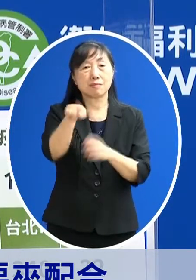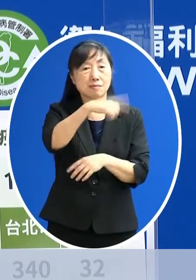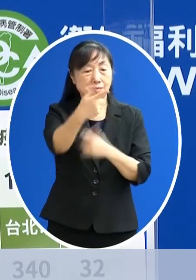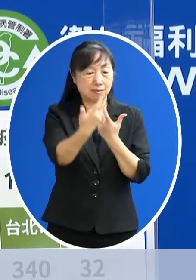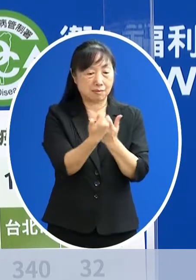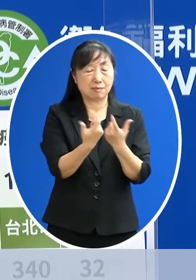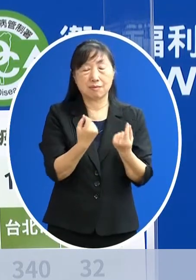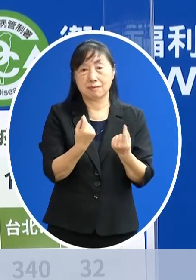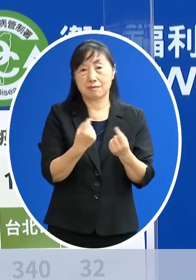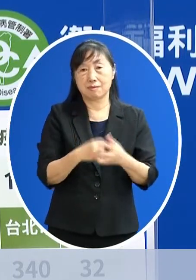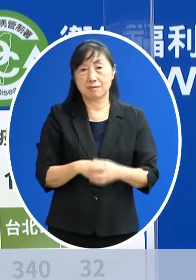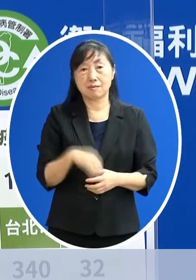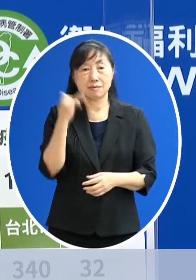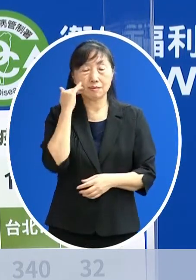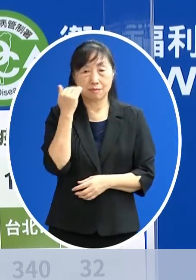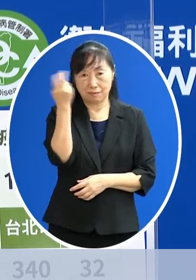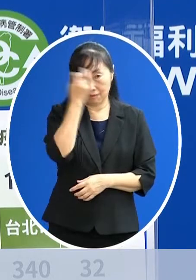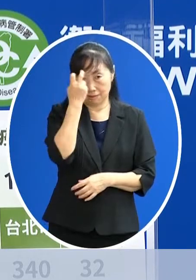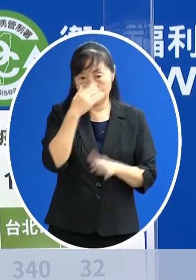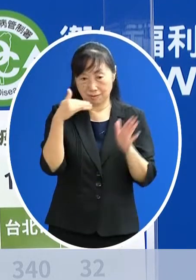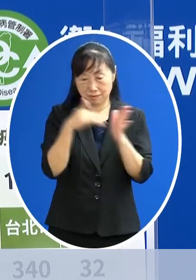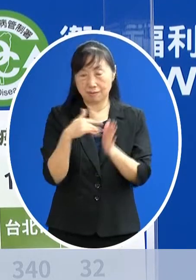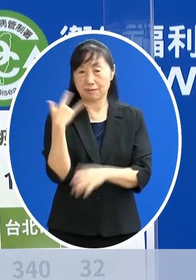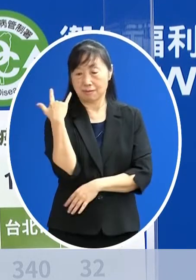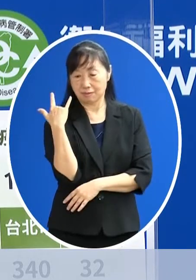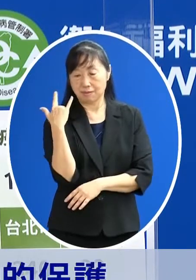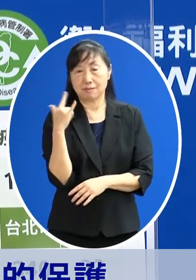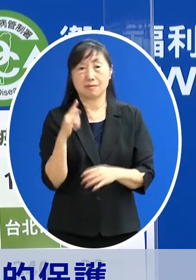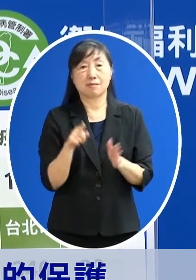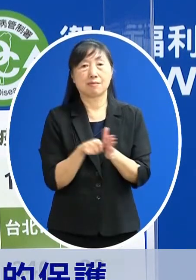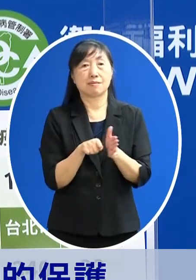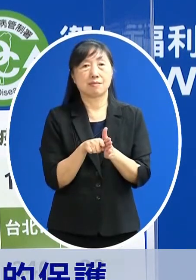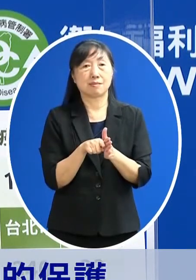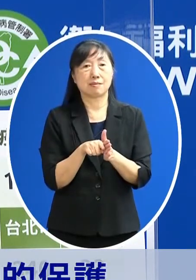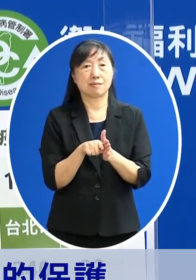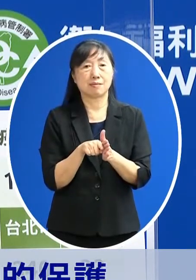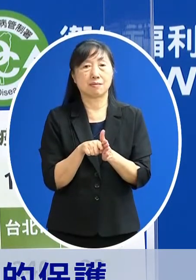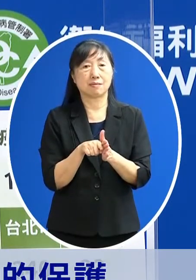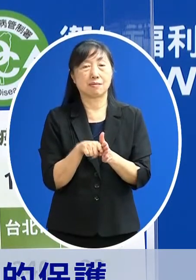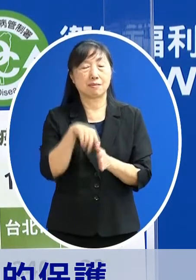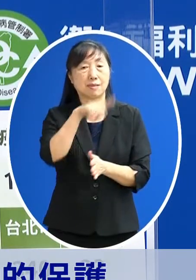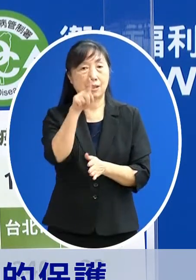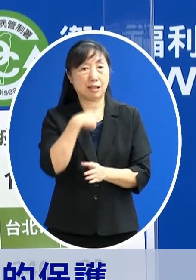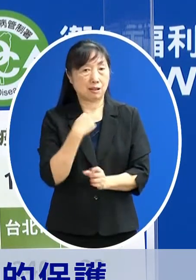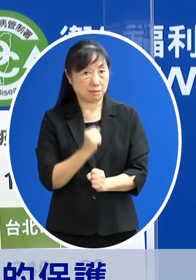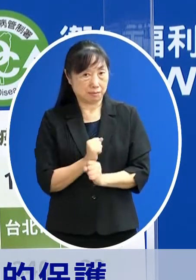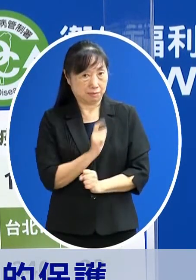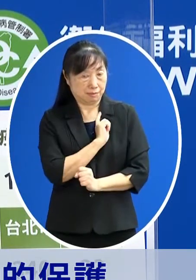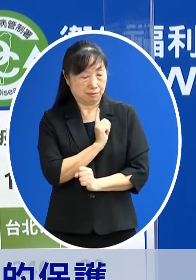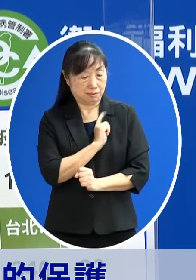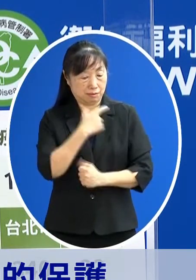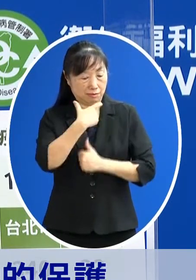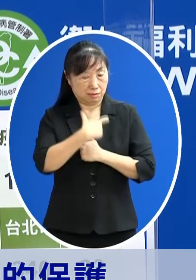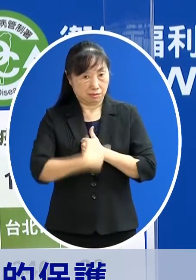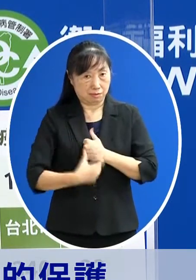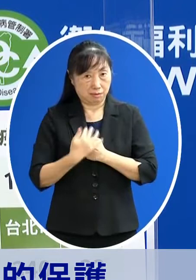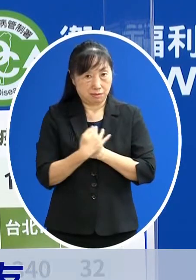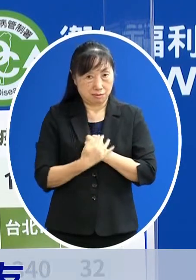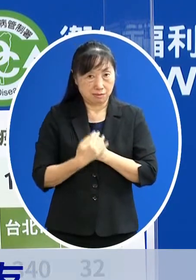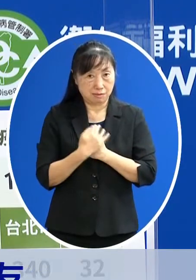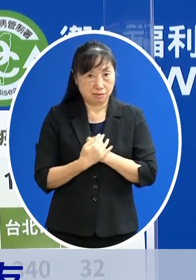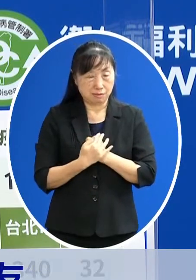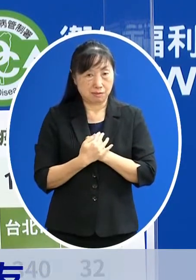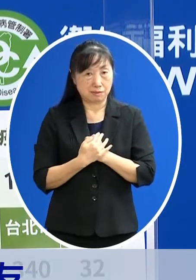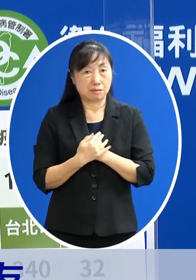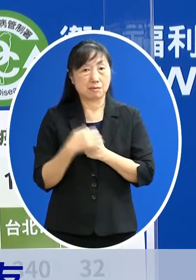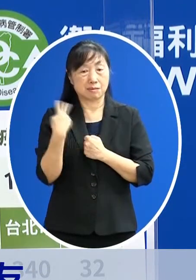合。好，你采检完之后，在等待的时候，其实要非常注意自己本身的一个保护，跟